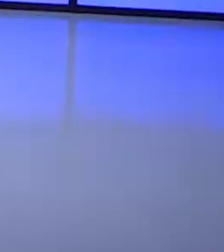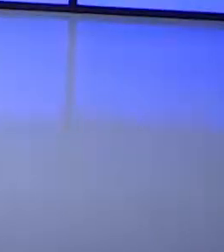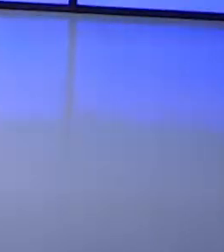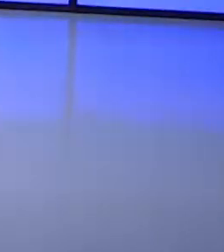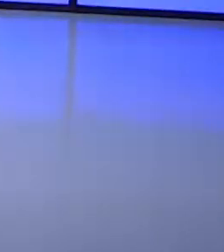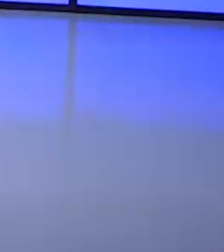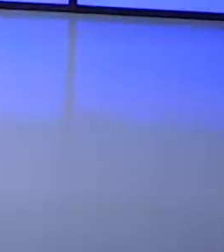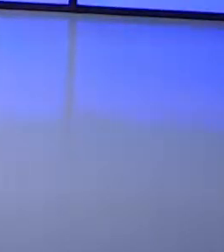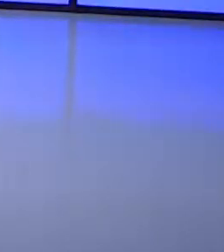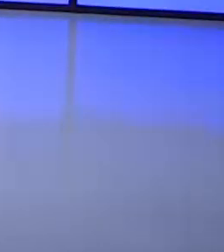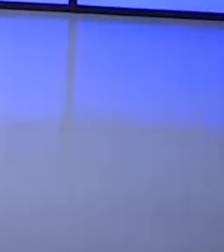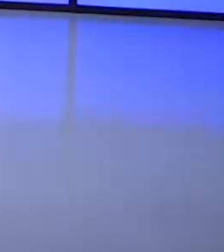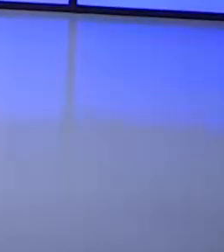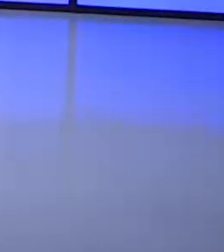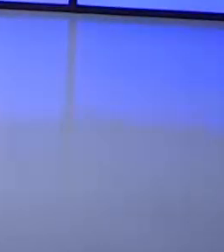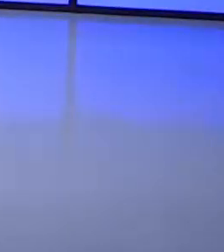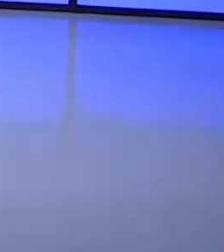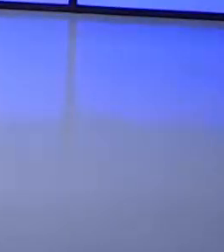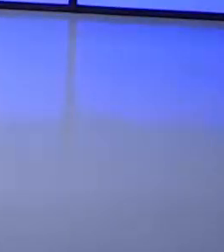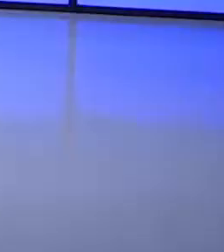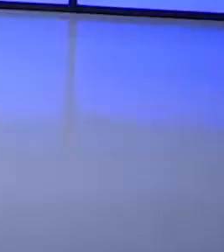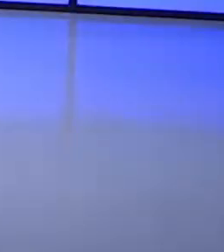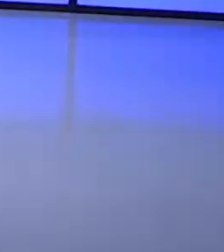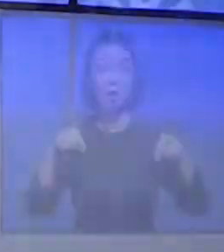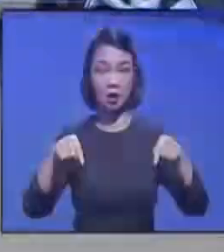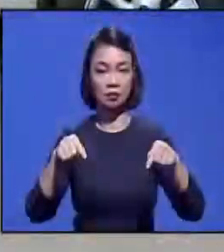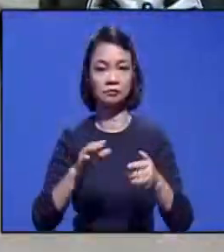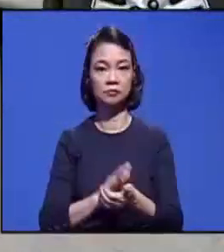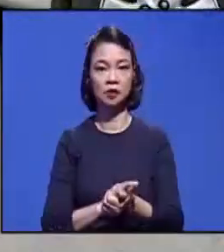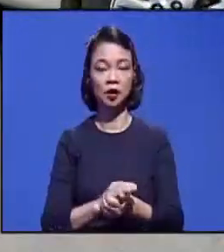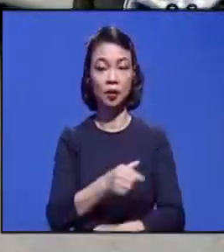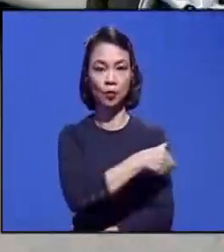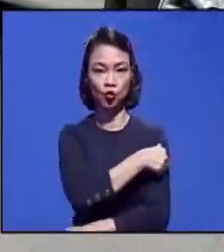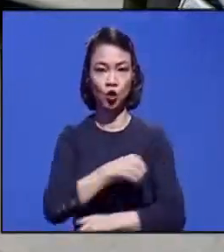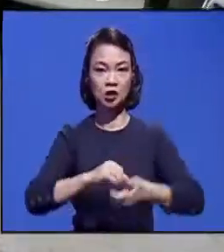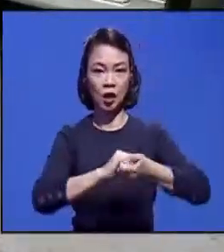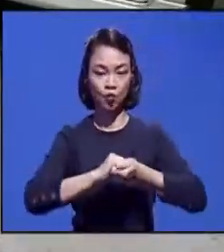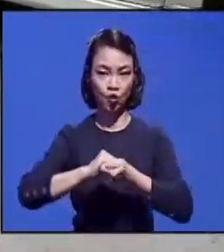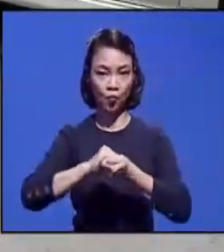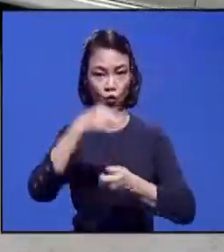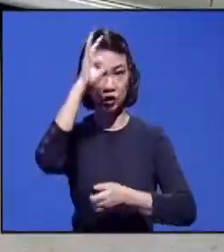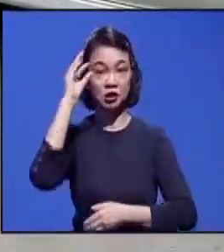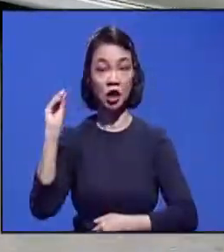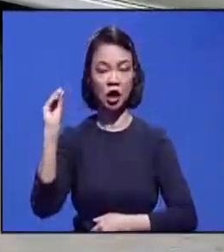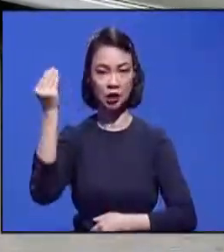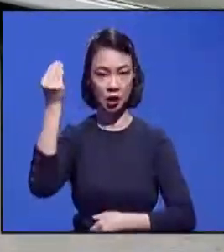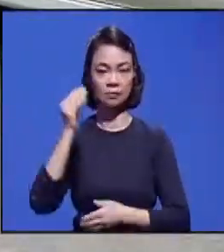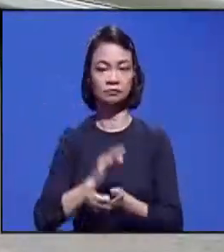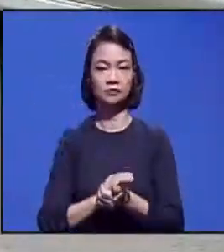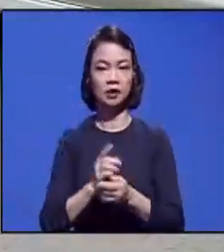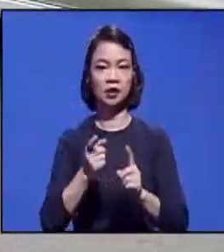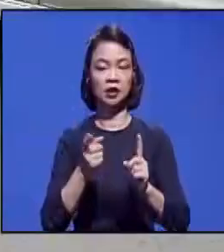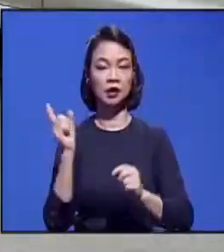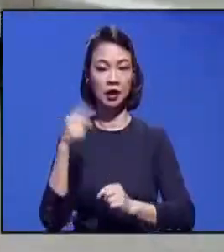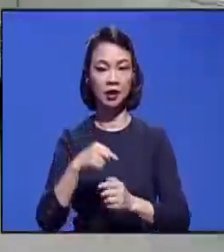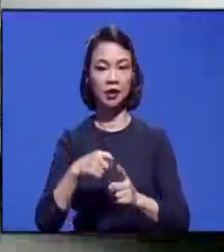Ya, Bram. Baik, Benny dan juga pemirsa, hingga saat ini memang petugas gabungan, ini baik dari Polda Metro Jaya, kemudian dari Kodam